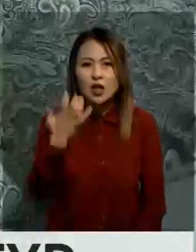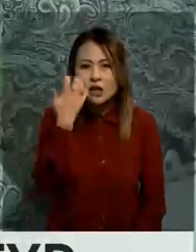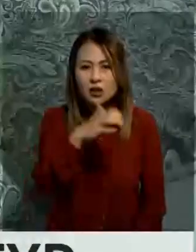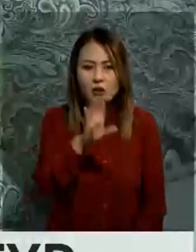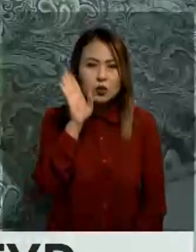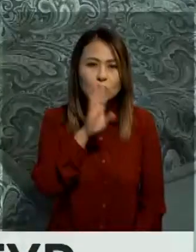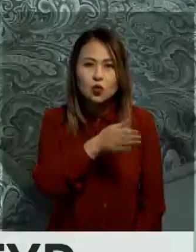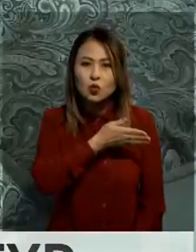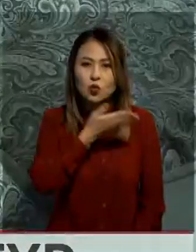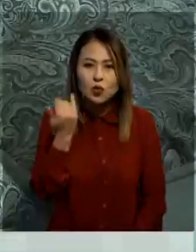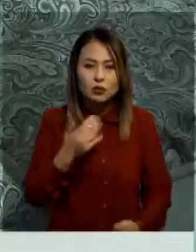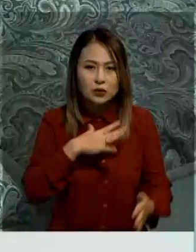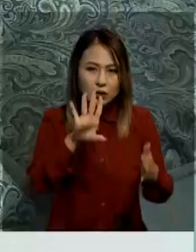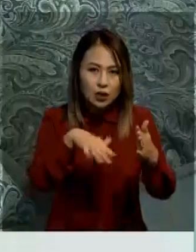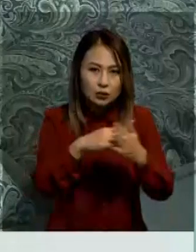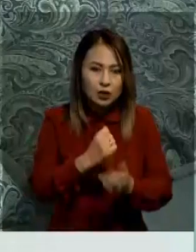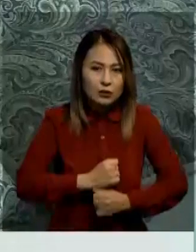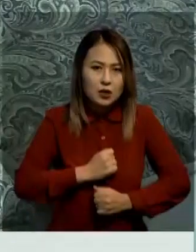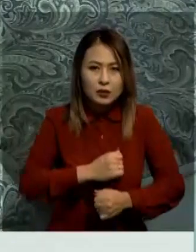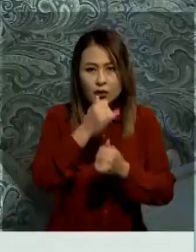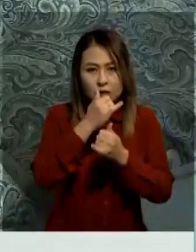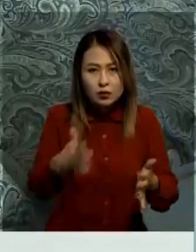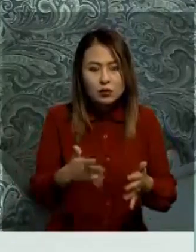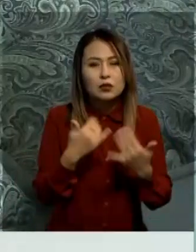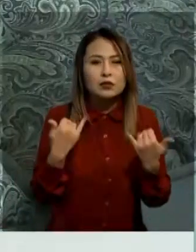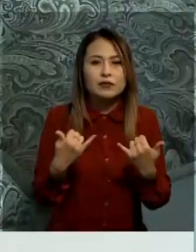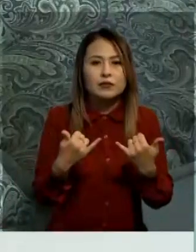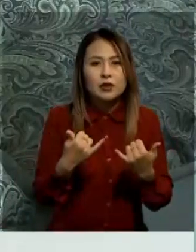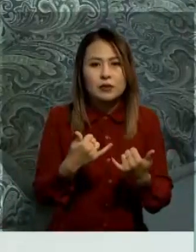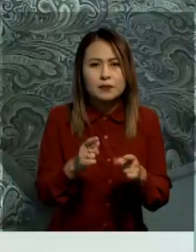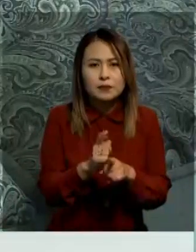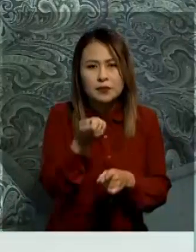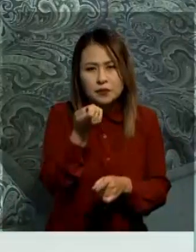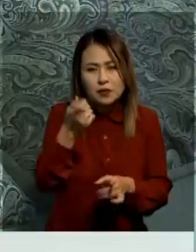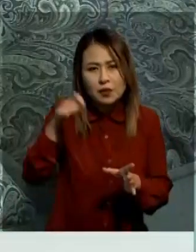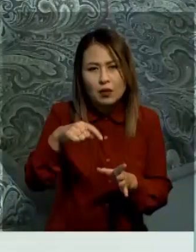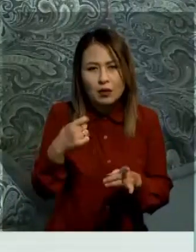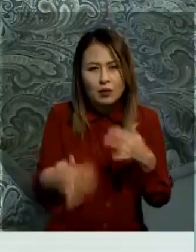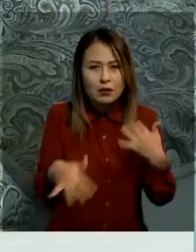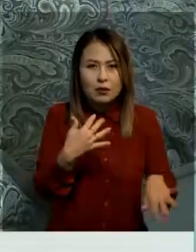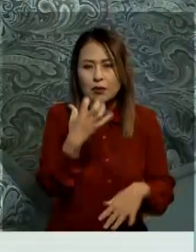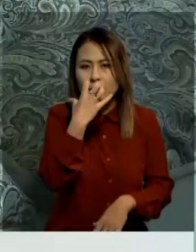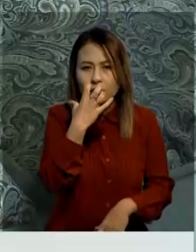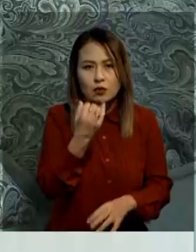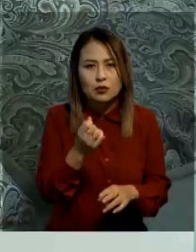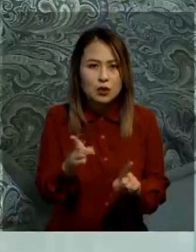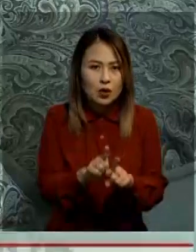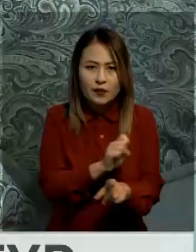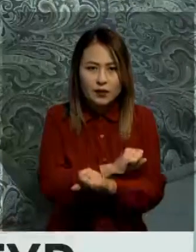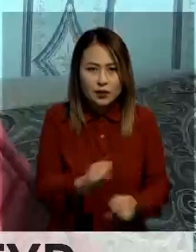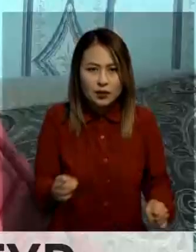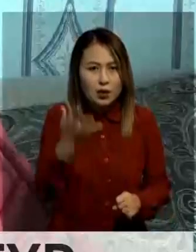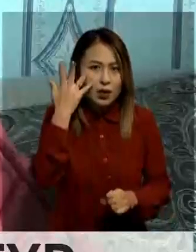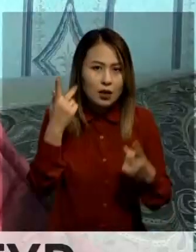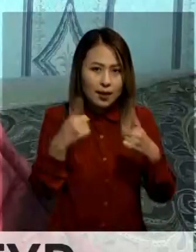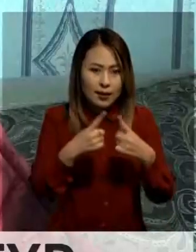жоқ. Осыңға дейін жуына алмаймыз. Басқа жерге барып жуынамыз. Суық су елі-елі жып-жылы. Солай. Сондай болам екен үйді сдавать